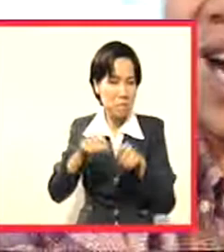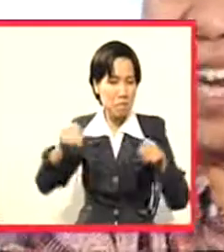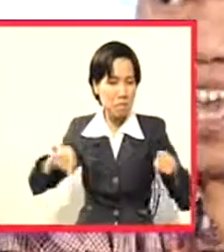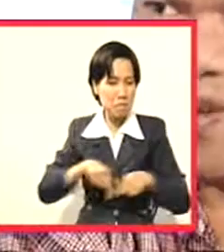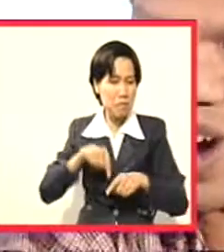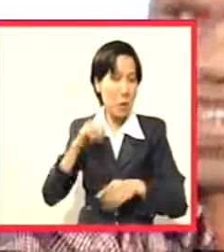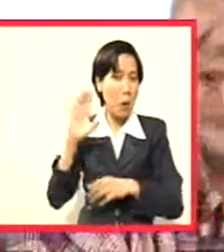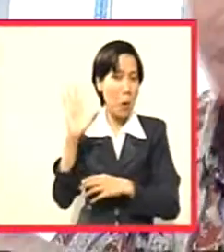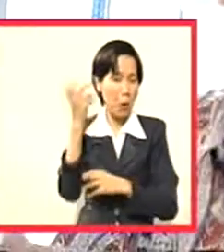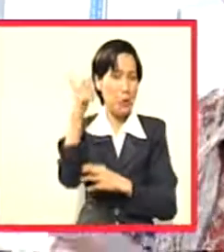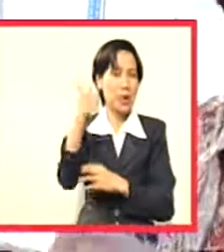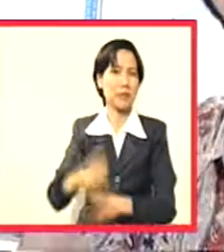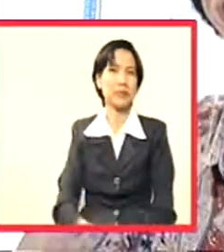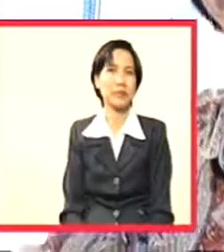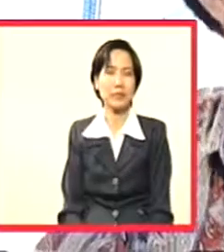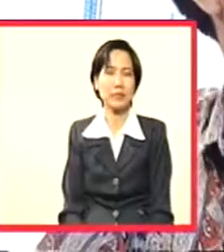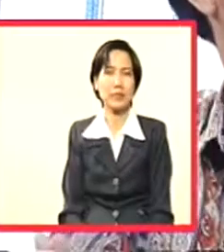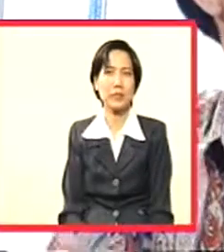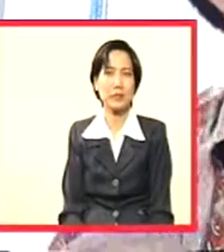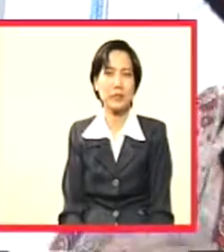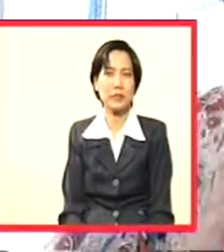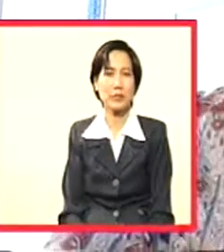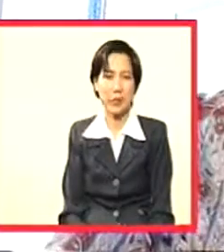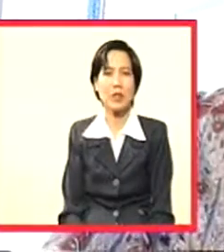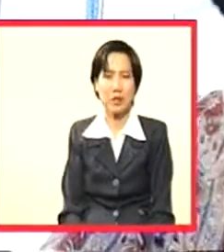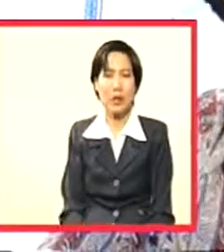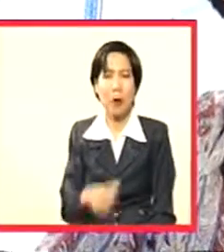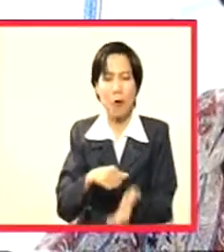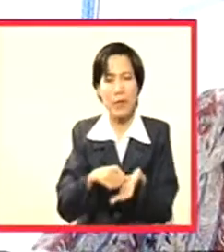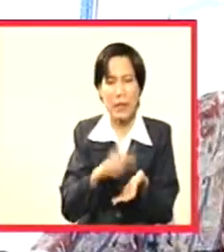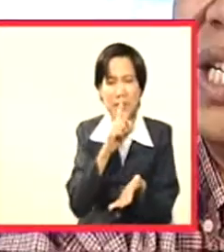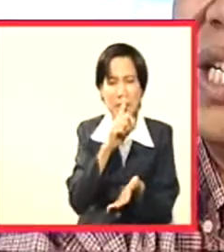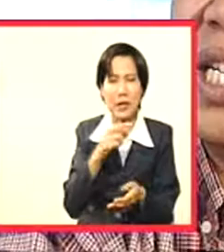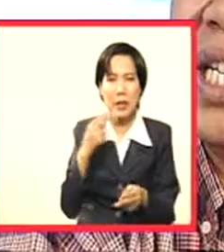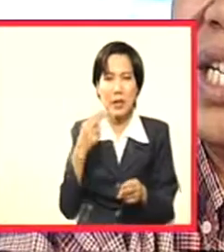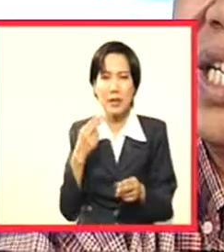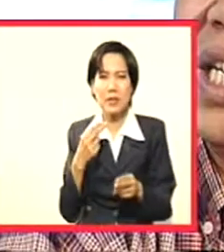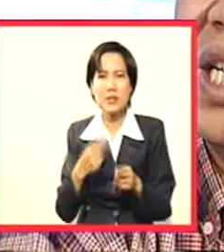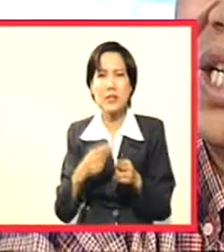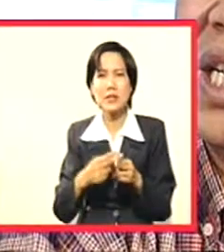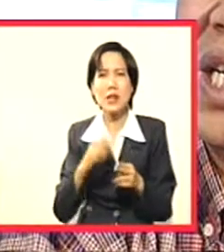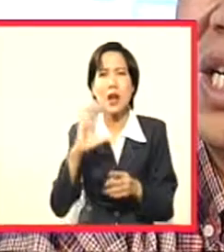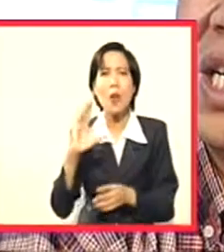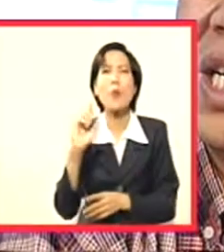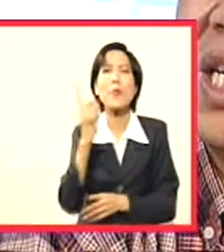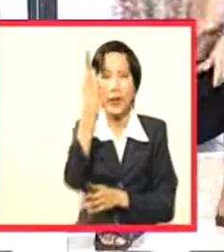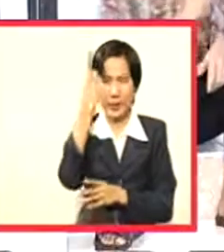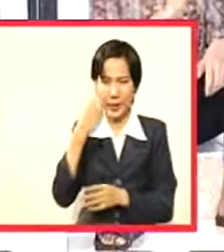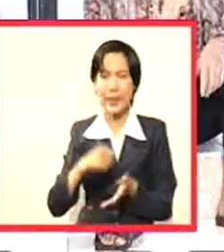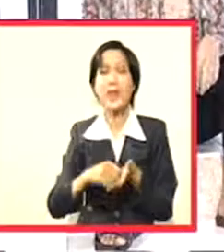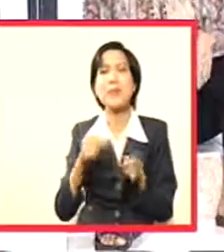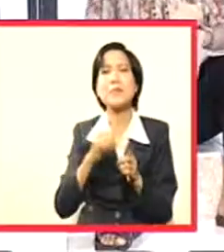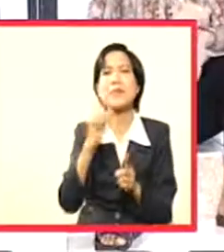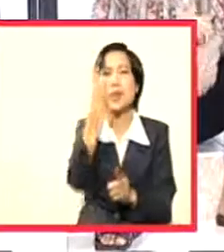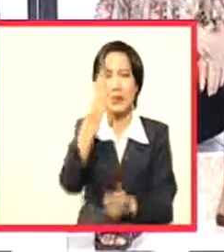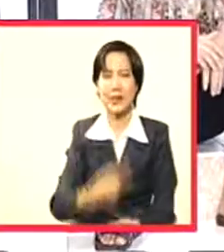างข้าก็ได้นะเว้ย ครับพี่ผมขอแก้นิดนึง อะไร ไม่ใช่โลกวัตรครับแต่เขาเรียกว่าโลกาภิวัตร